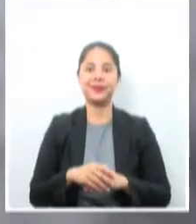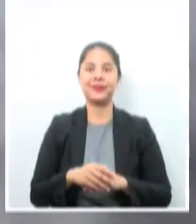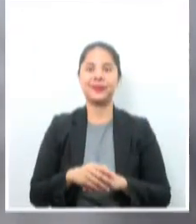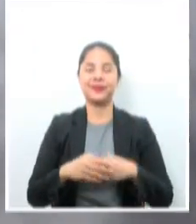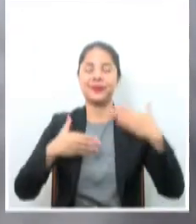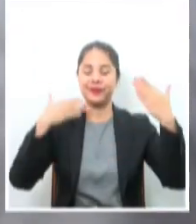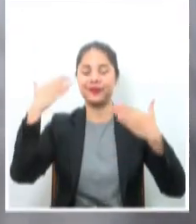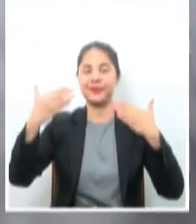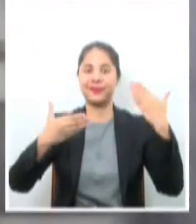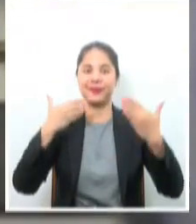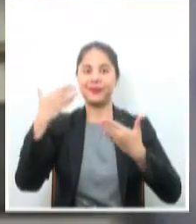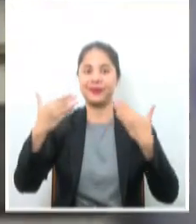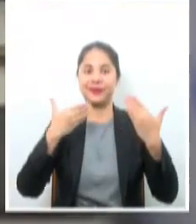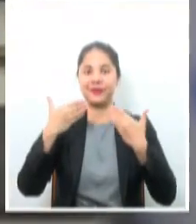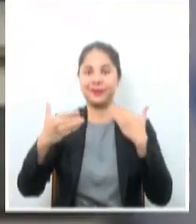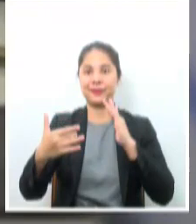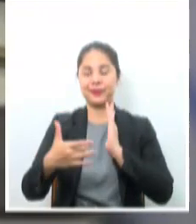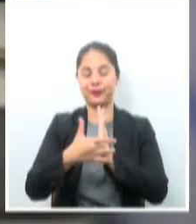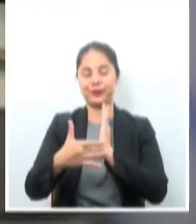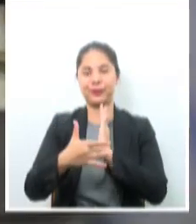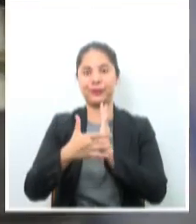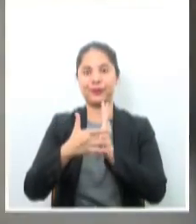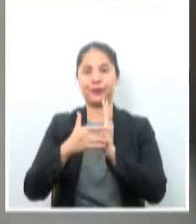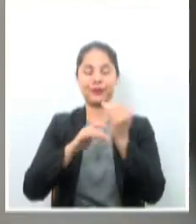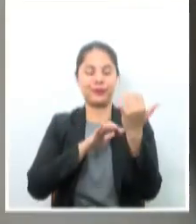กิจกรรมมีสุขมัลติมีเดีย